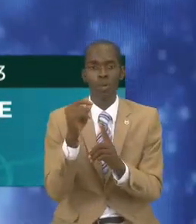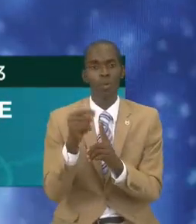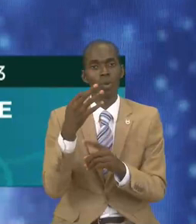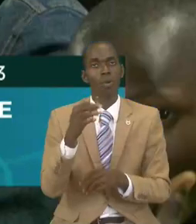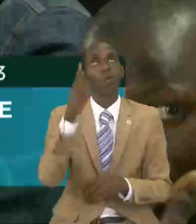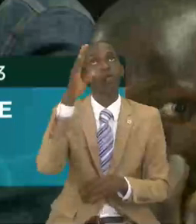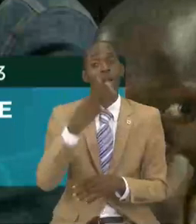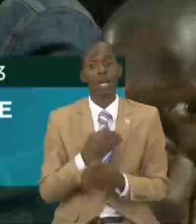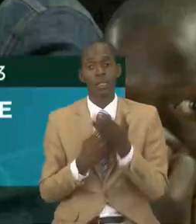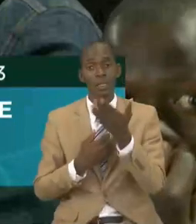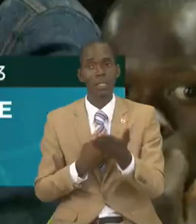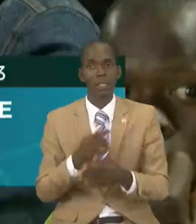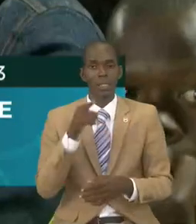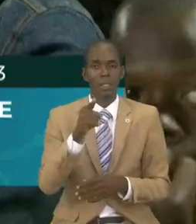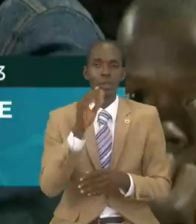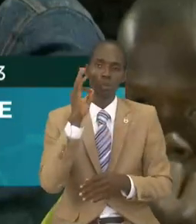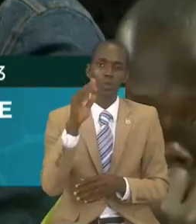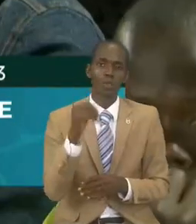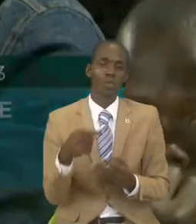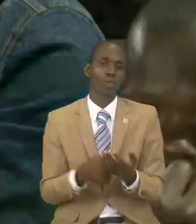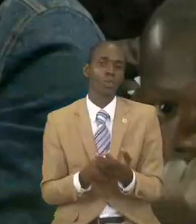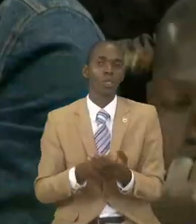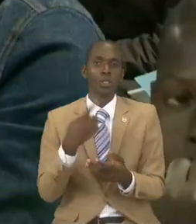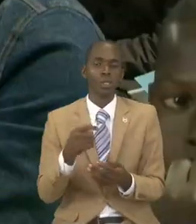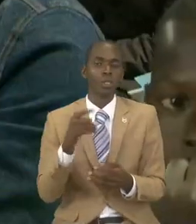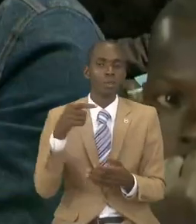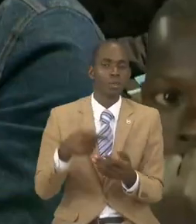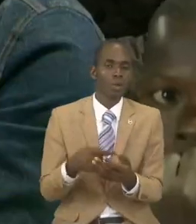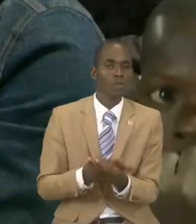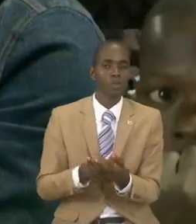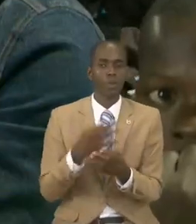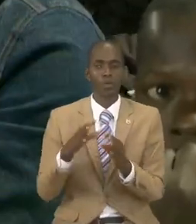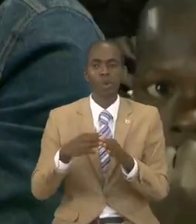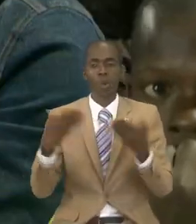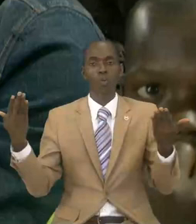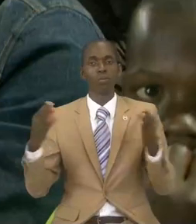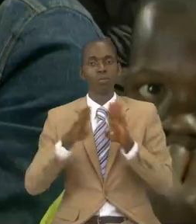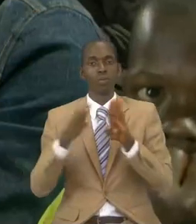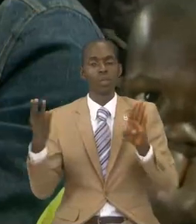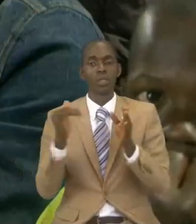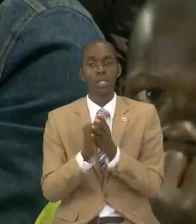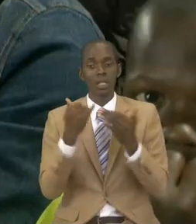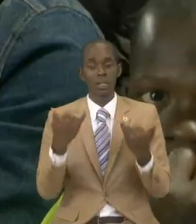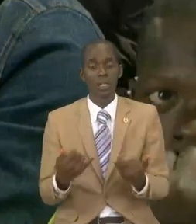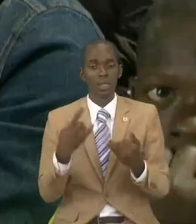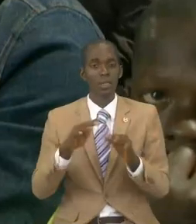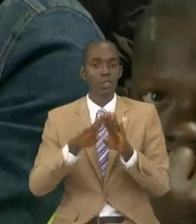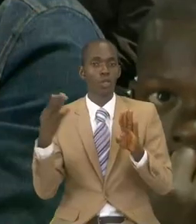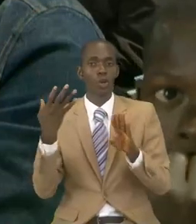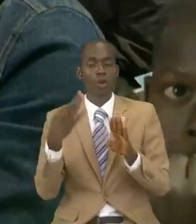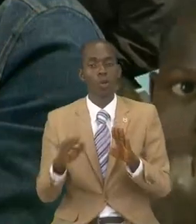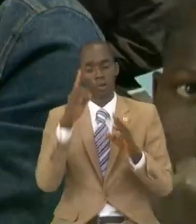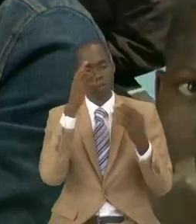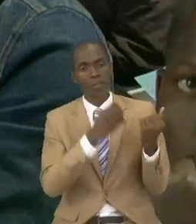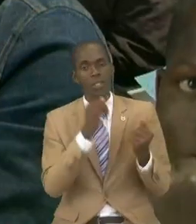ils y annonçaient la parole, la bonne nouvelle. La porte ouverte, la porte de la foi est ouverte